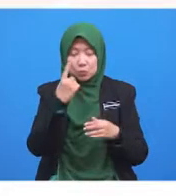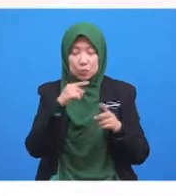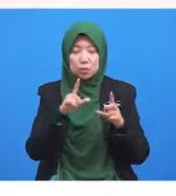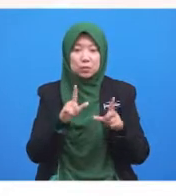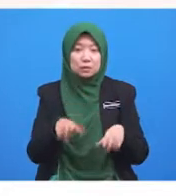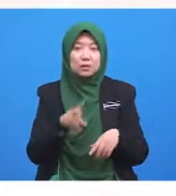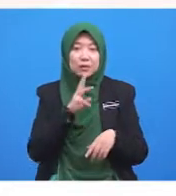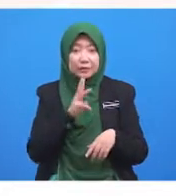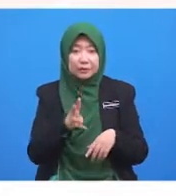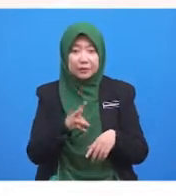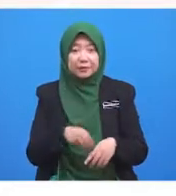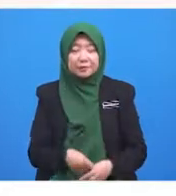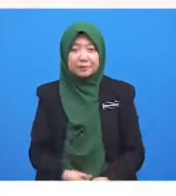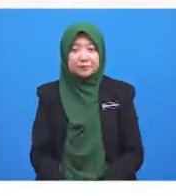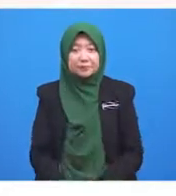air.